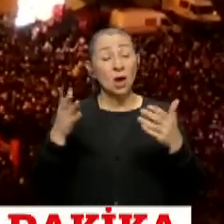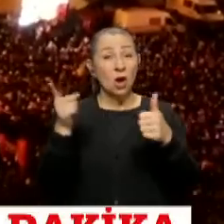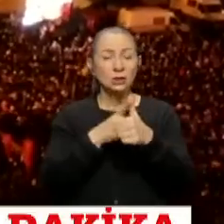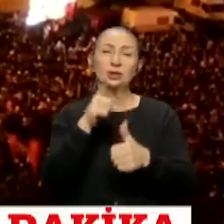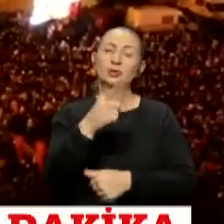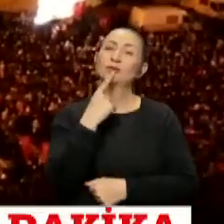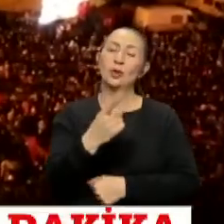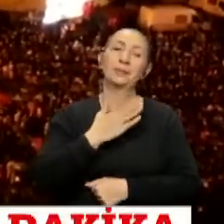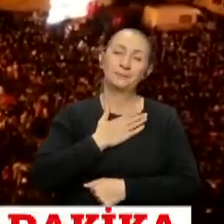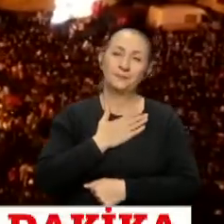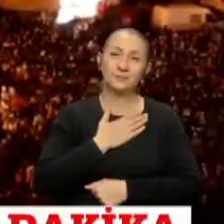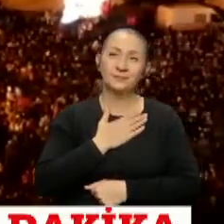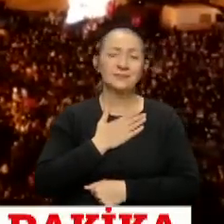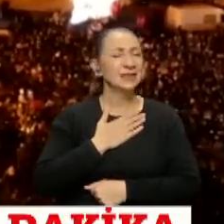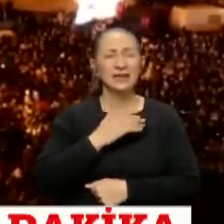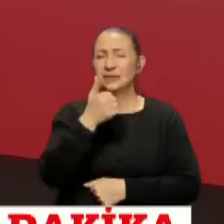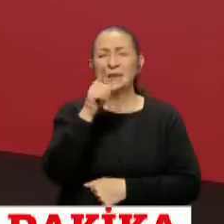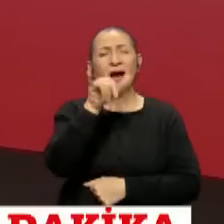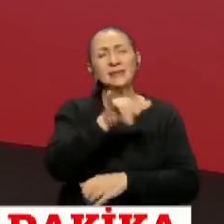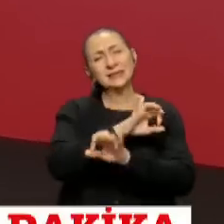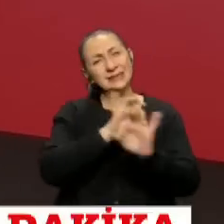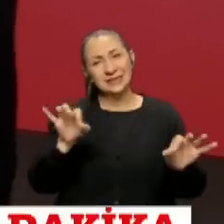Öncelikle şunu söyleyeyim.